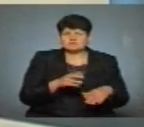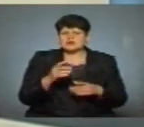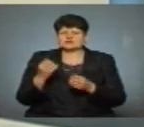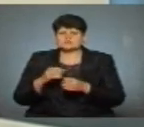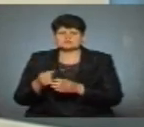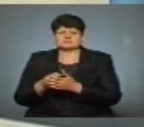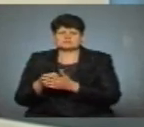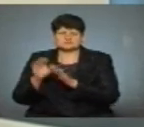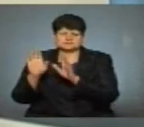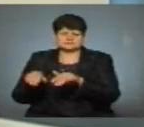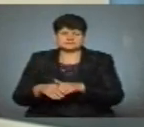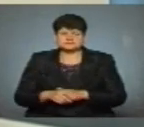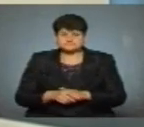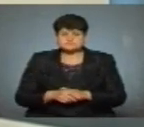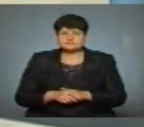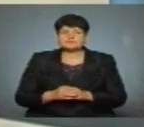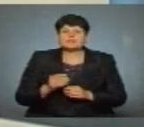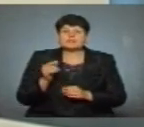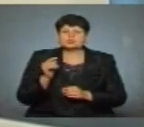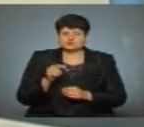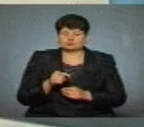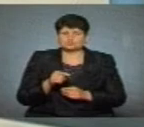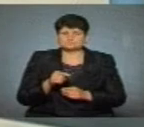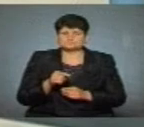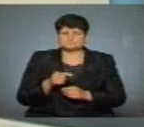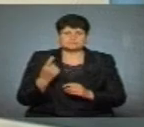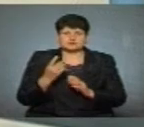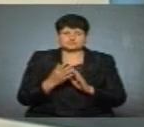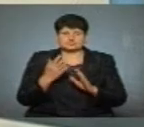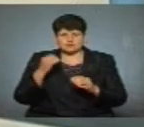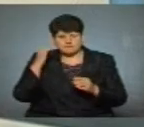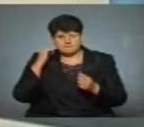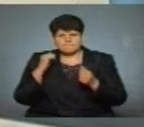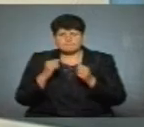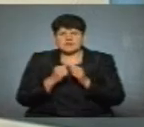там. От. Тому, в першу чергу, це пам'ять.